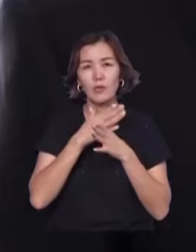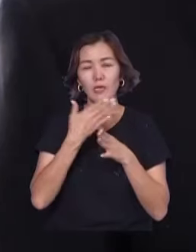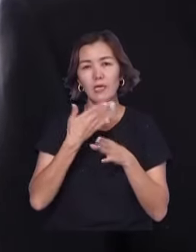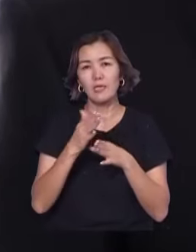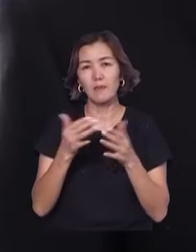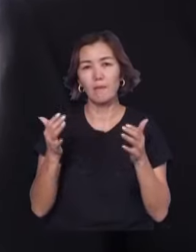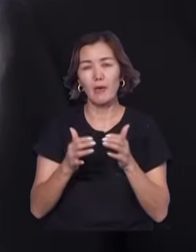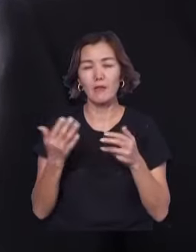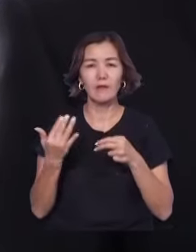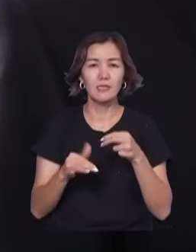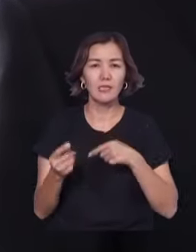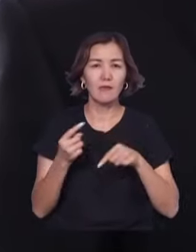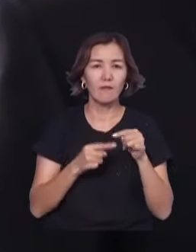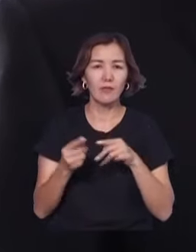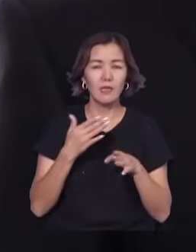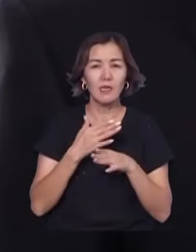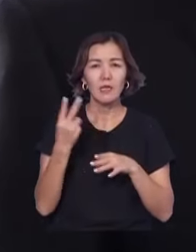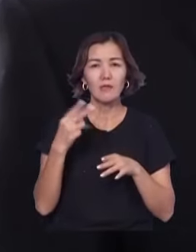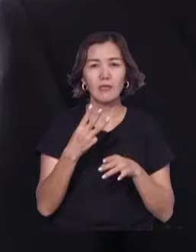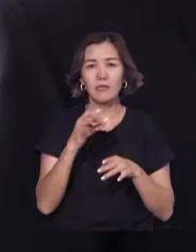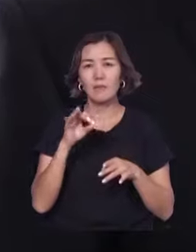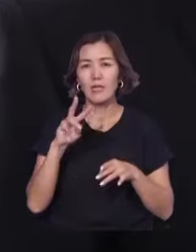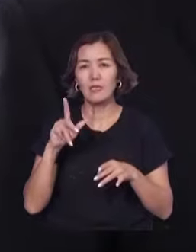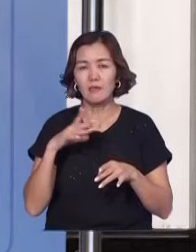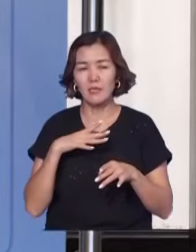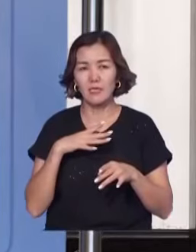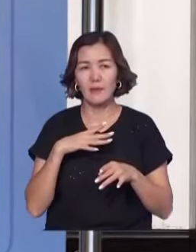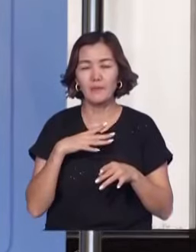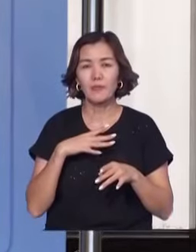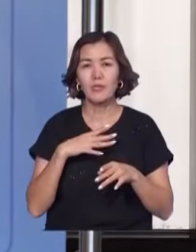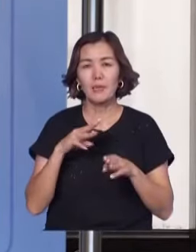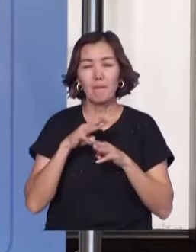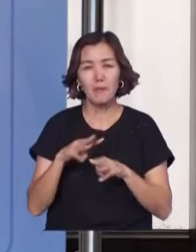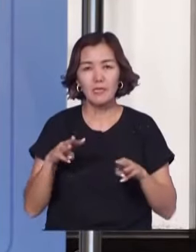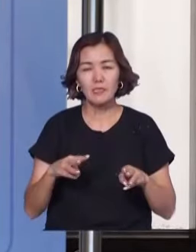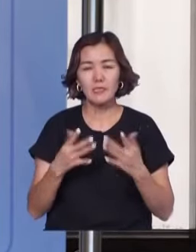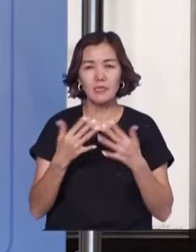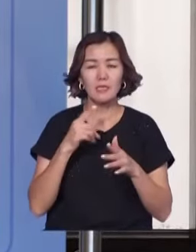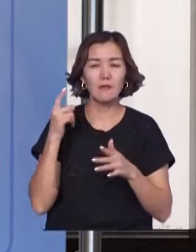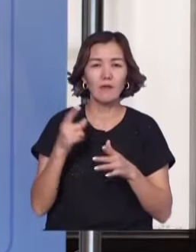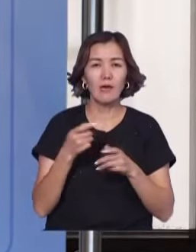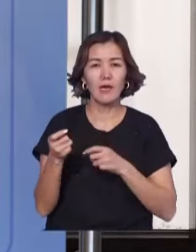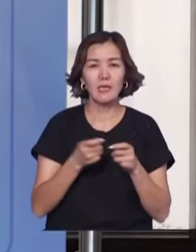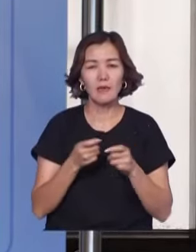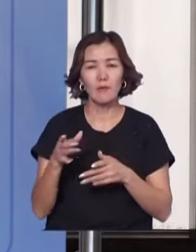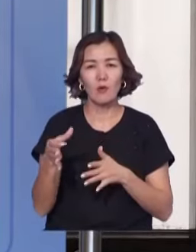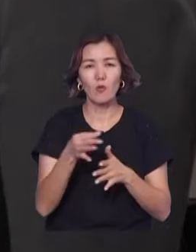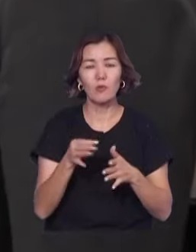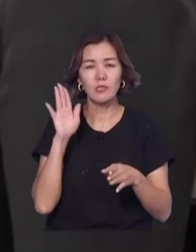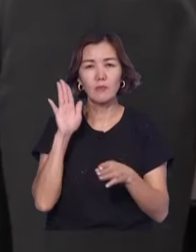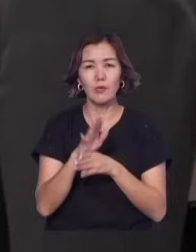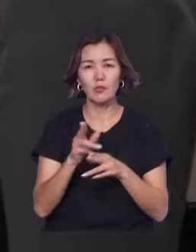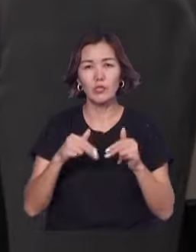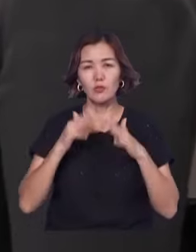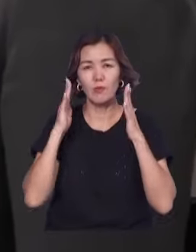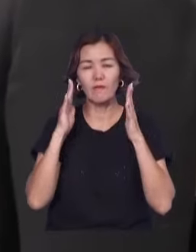малого и среднего бизнеса выделено 23 миллиарда тенге. Министерству сельского хозяйства и акимату области поручено уделить